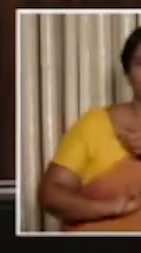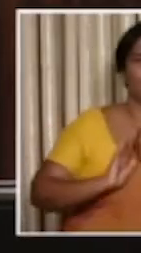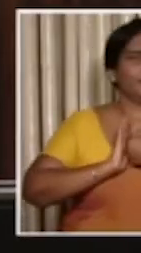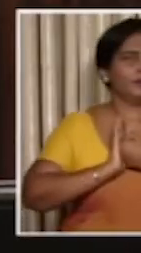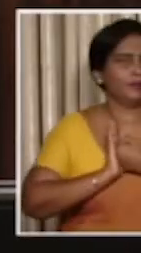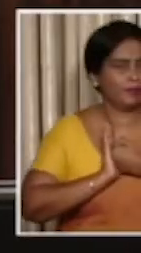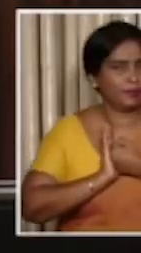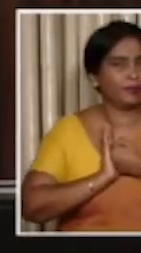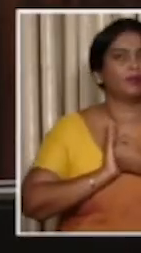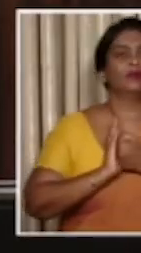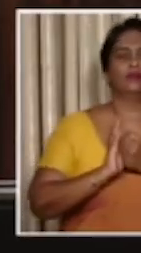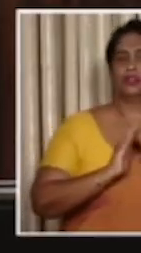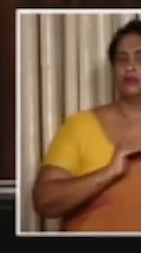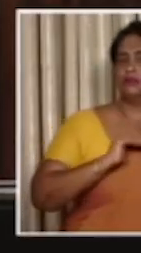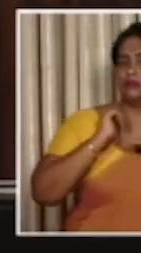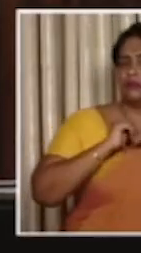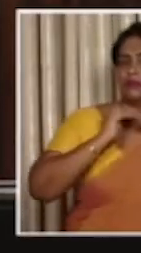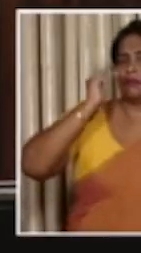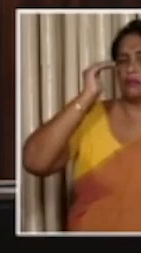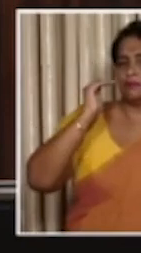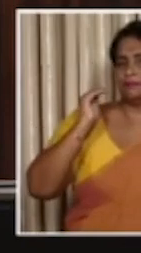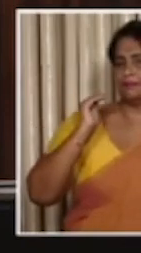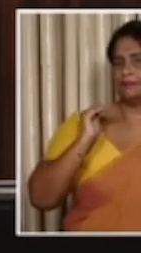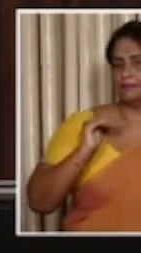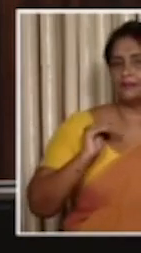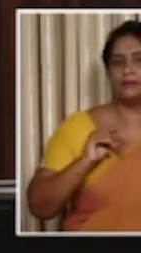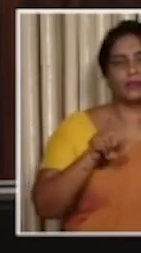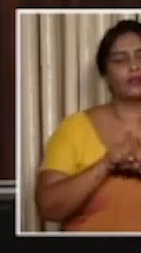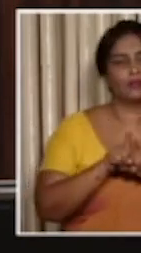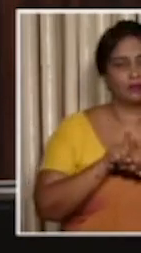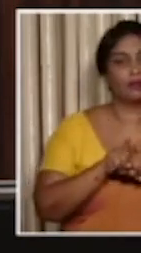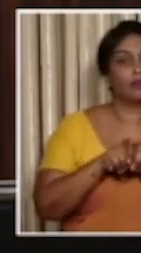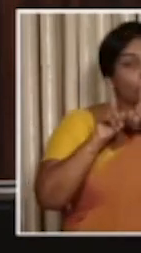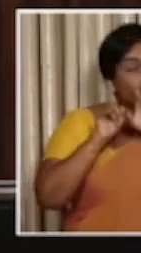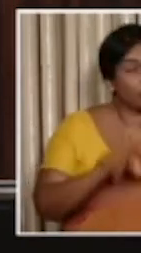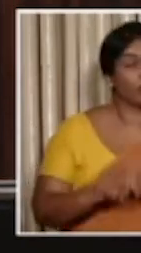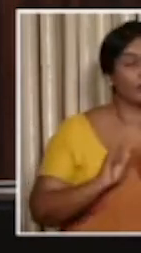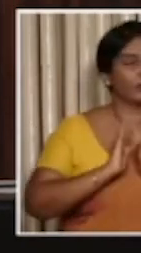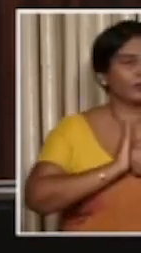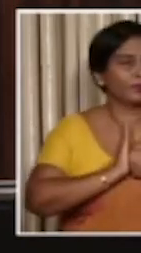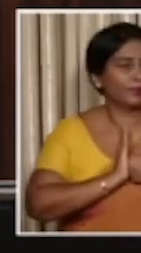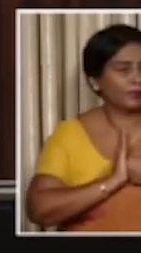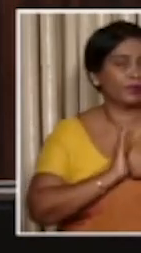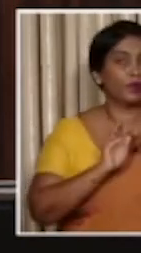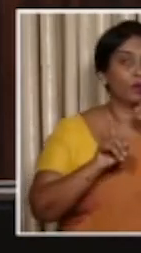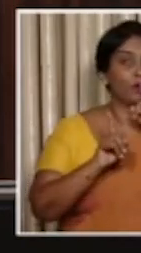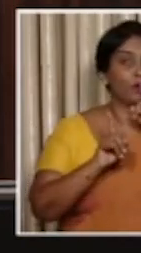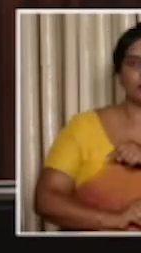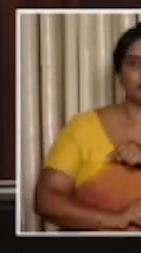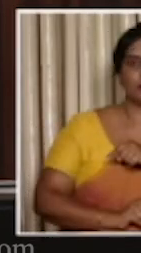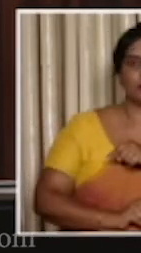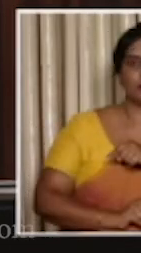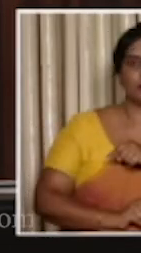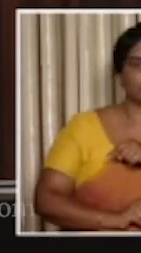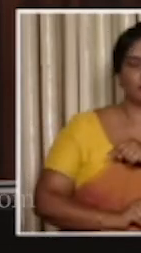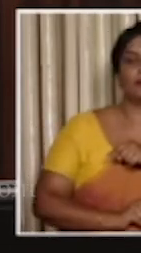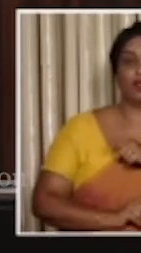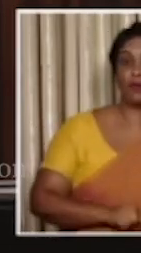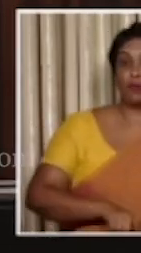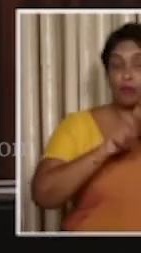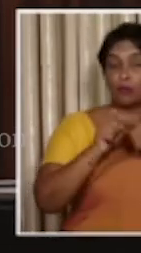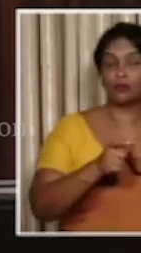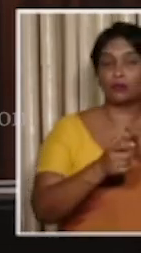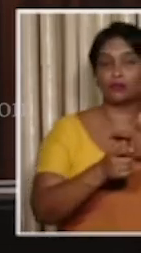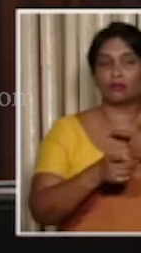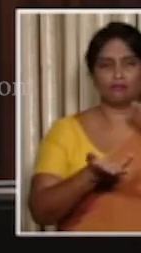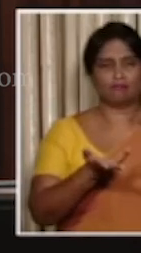ගෞරවය ක්‍රමානුකූලව කඩා වැටුණු හැටි, එය උත්තරීතර ගරු කළ යුතු තැනක සිට ජනතාවට